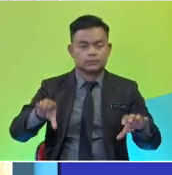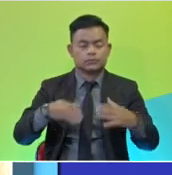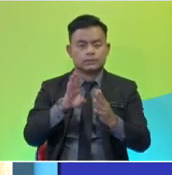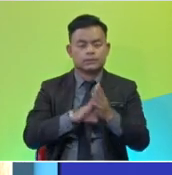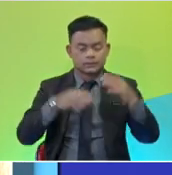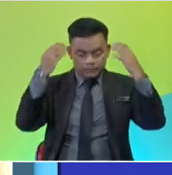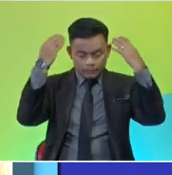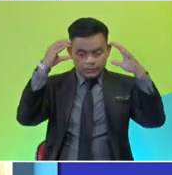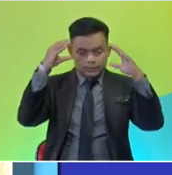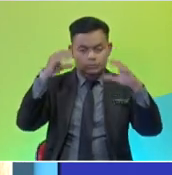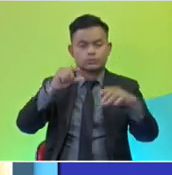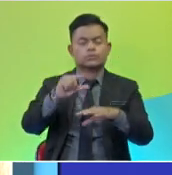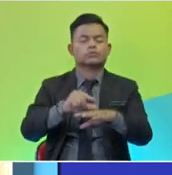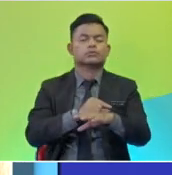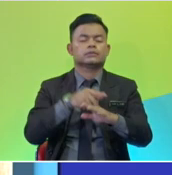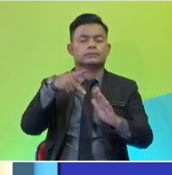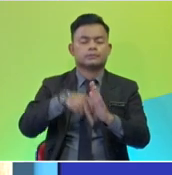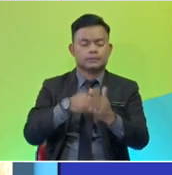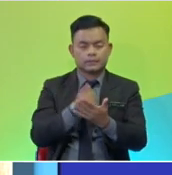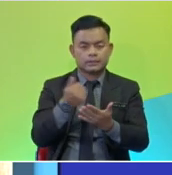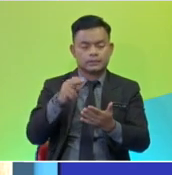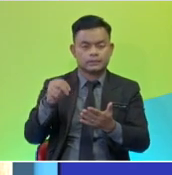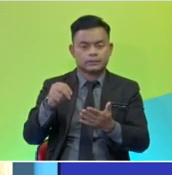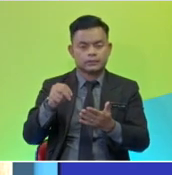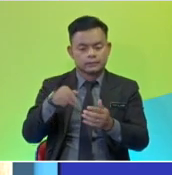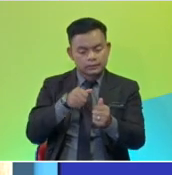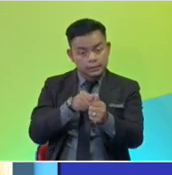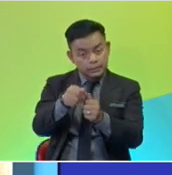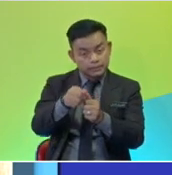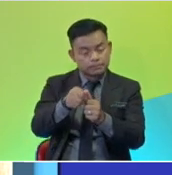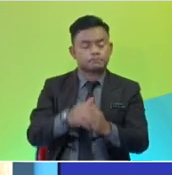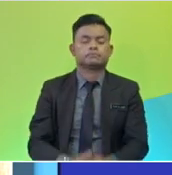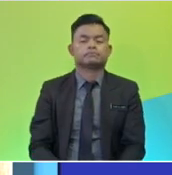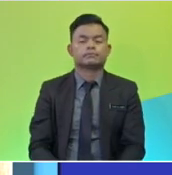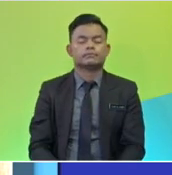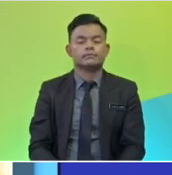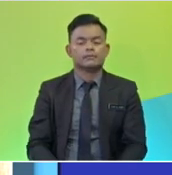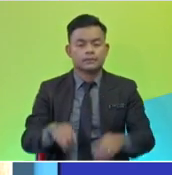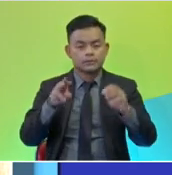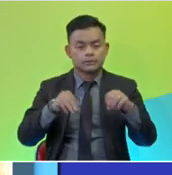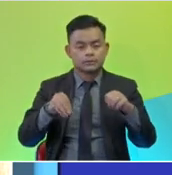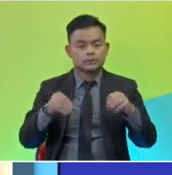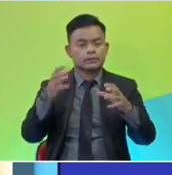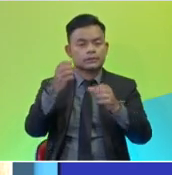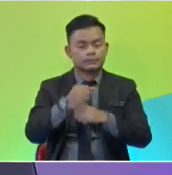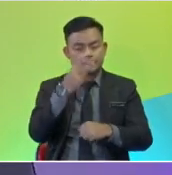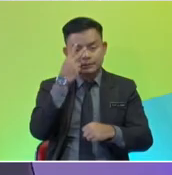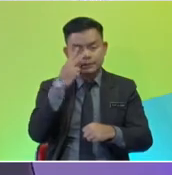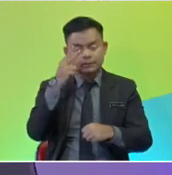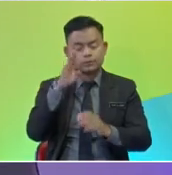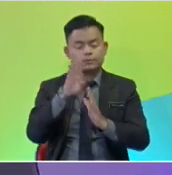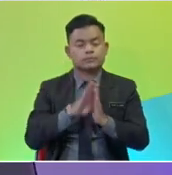menggunakan peralatan tajam dan diawasi oleh guru murid-murid di sini D dapat Lihatlah bergurau dengan rakam